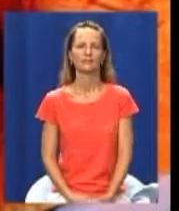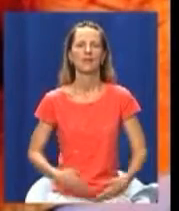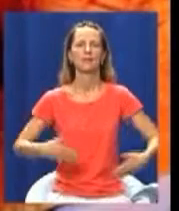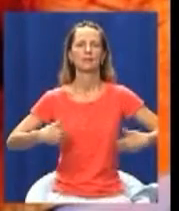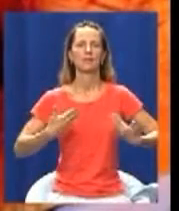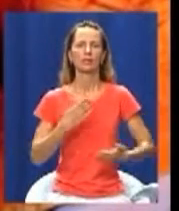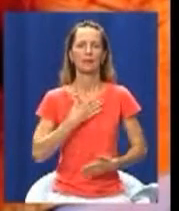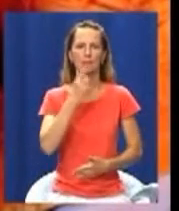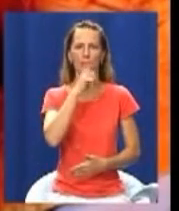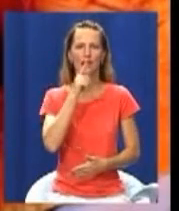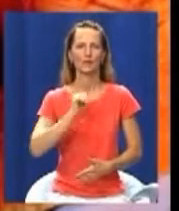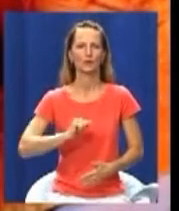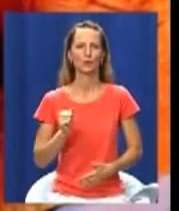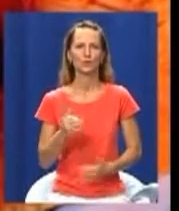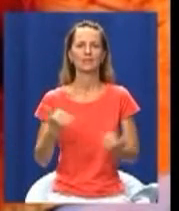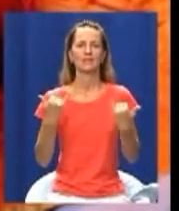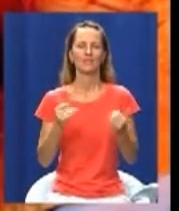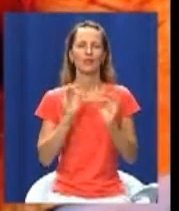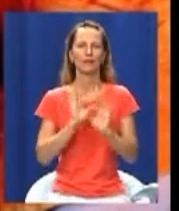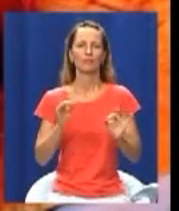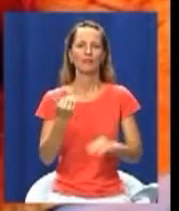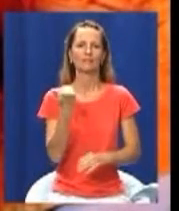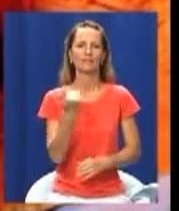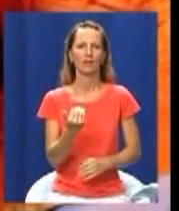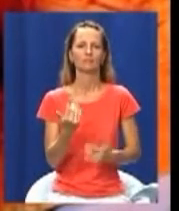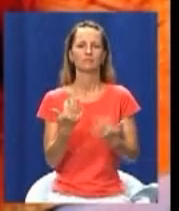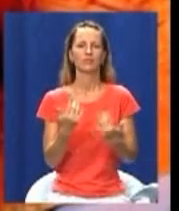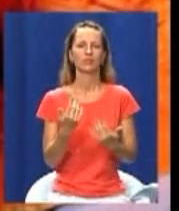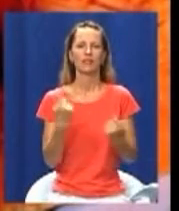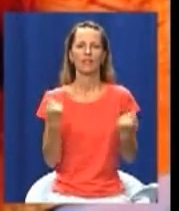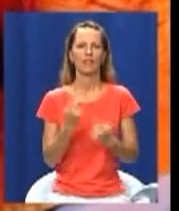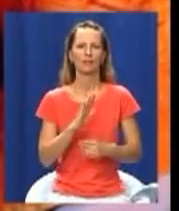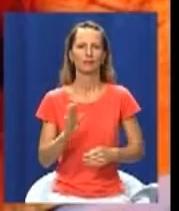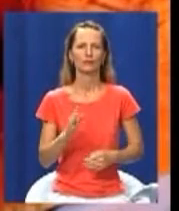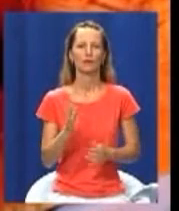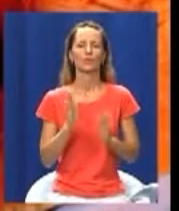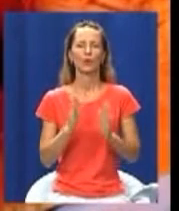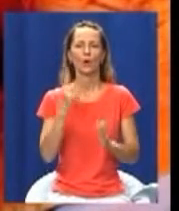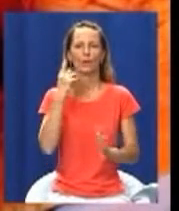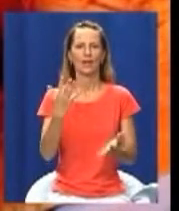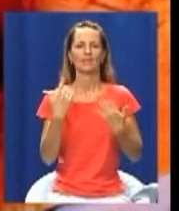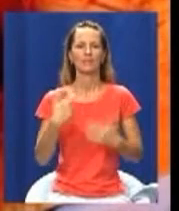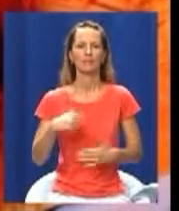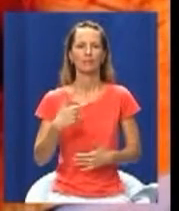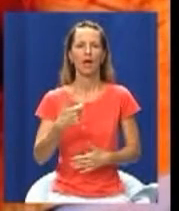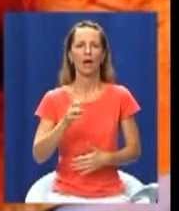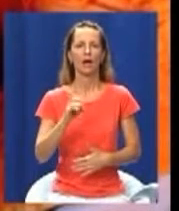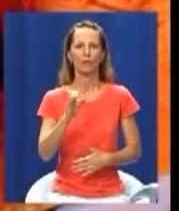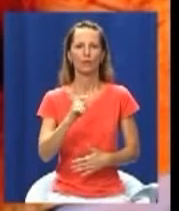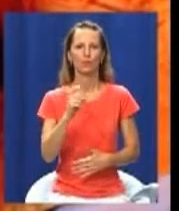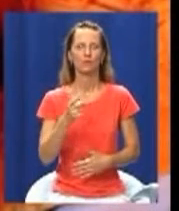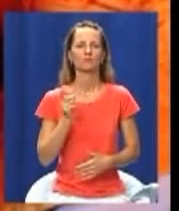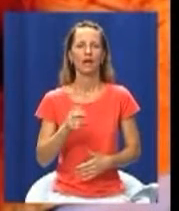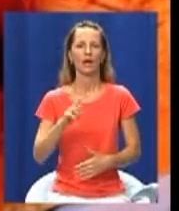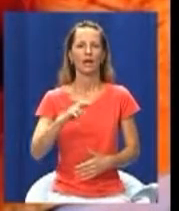Привіт, мої маленькі друзі! Сьогодні розповім вам дещо незвичайне. Лише уявіть собі, гарбуз насправді